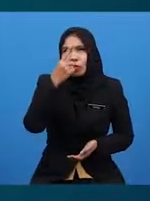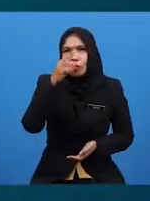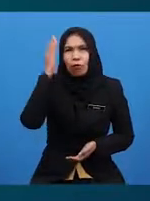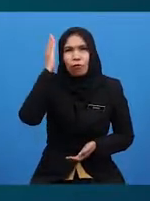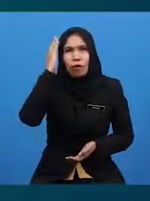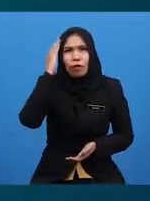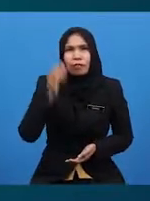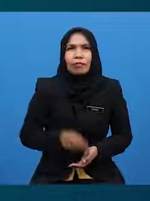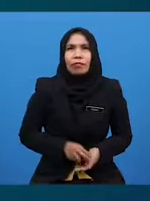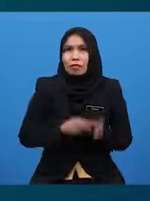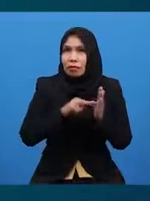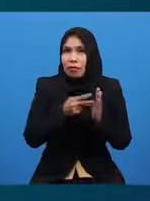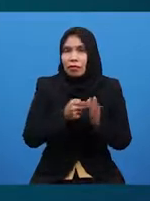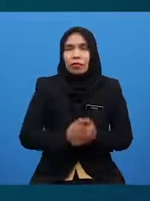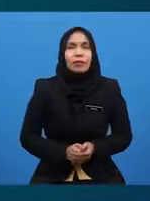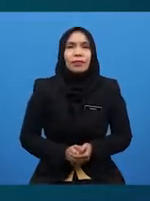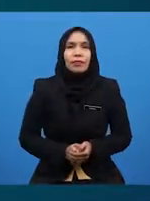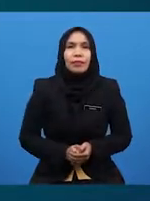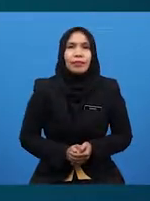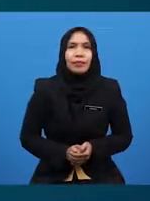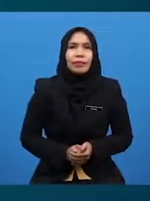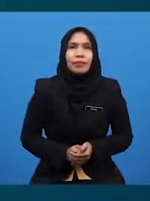maksud atau menginterpretasikannya.